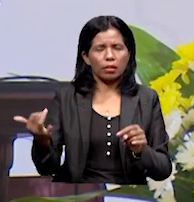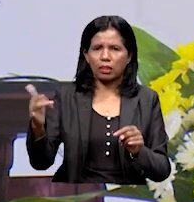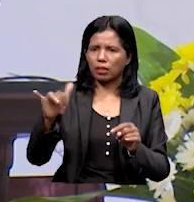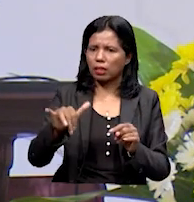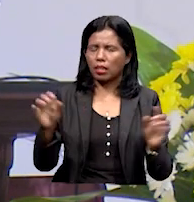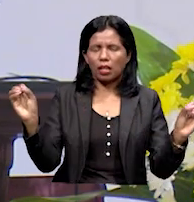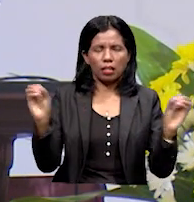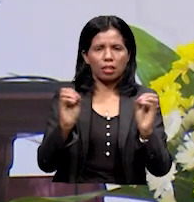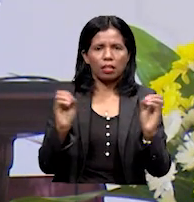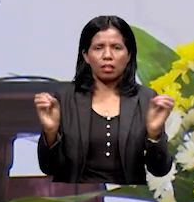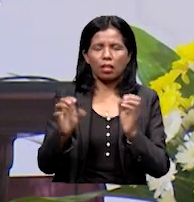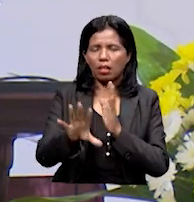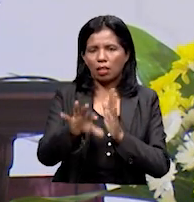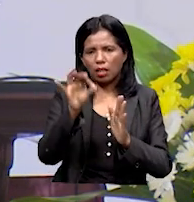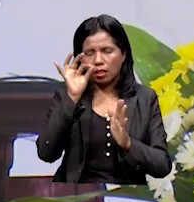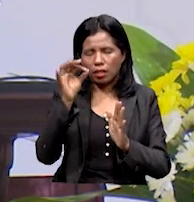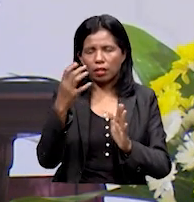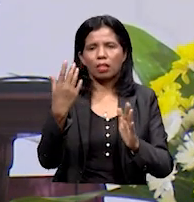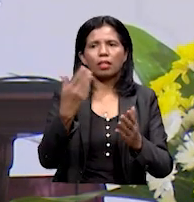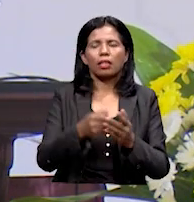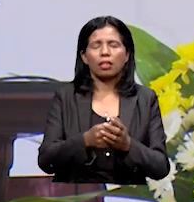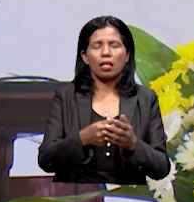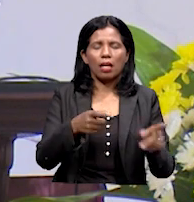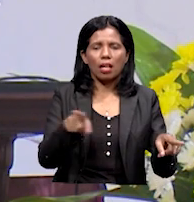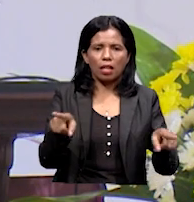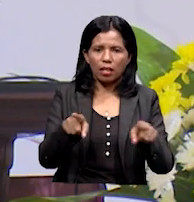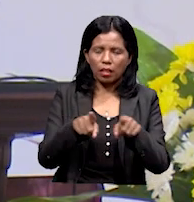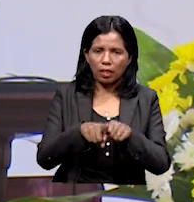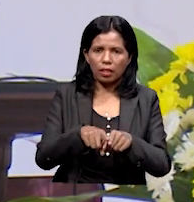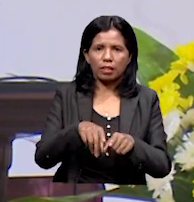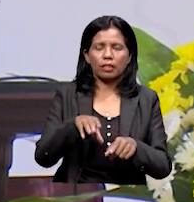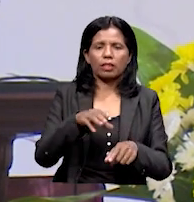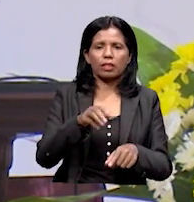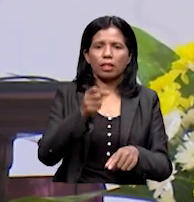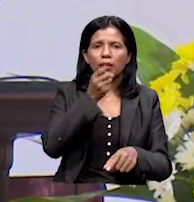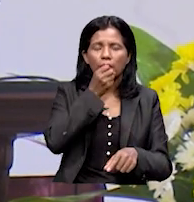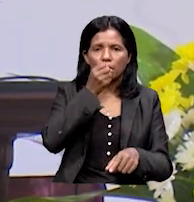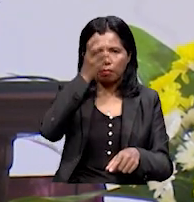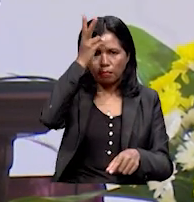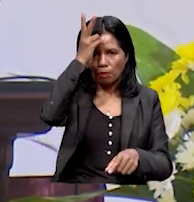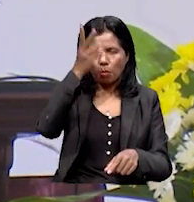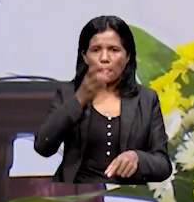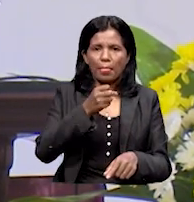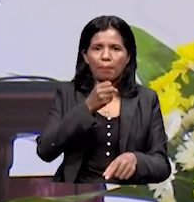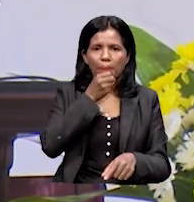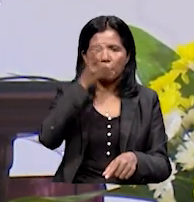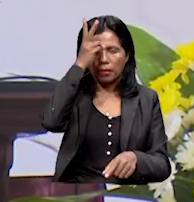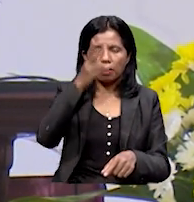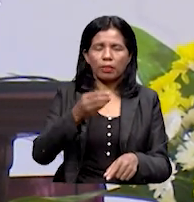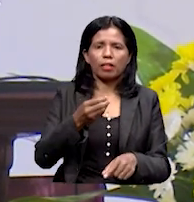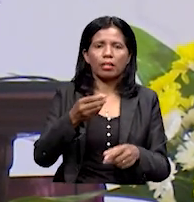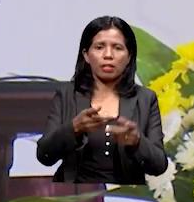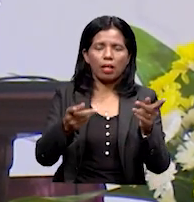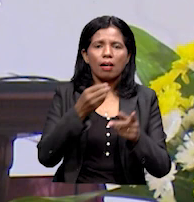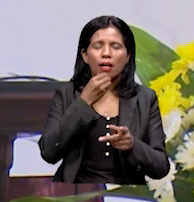de buat nebe sir lahetan magbalada ni ham fati oan ida hanesang evangelio ohin hak